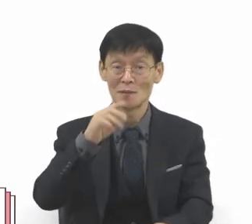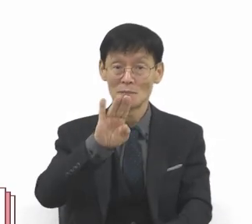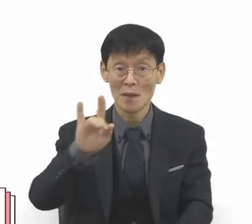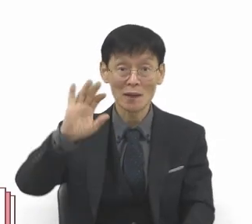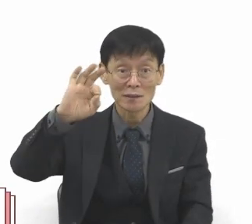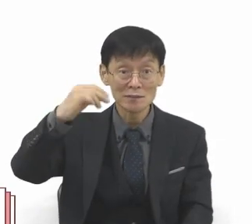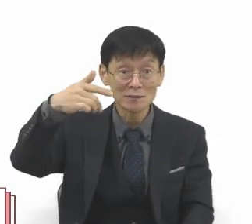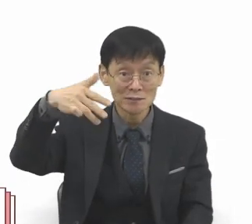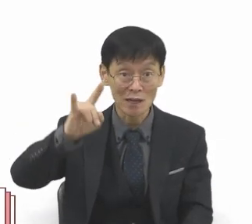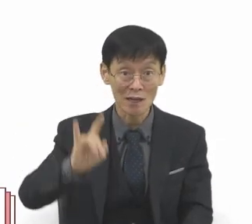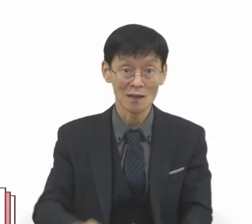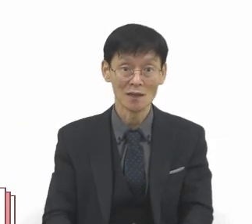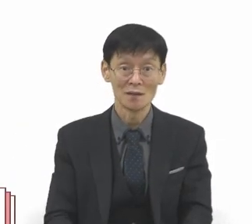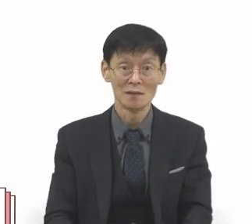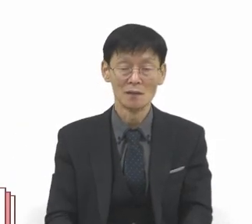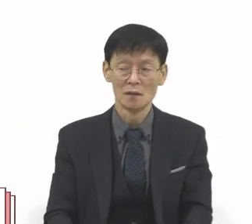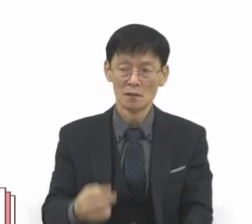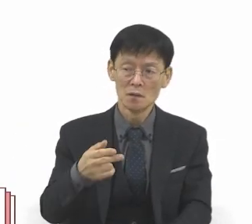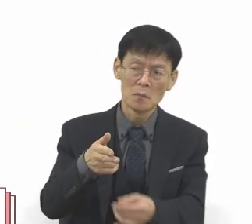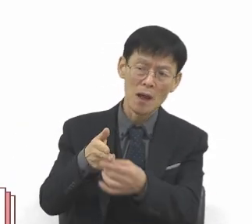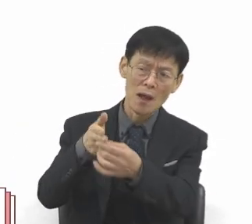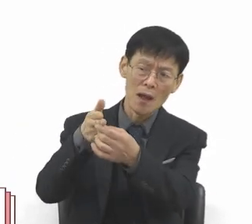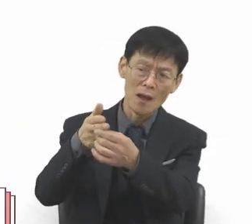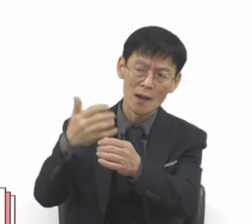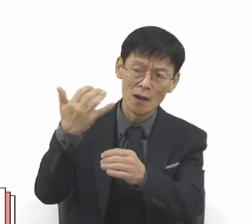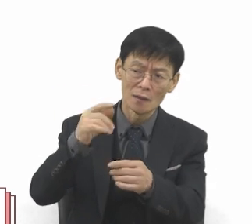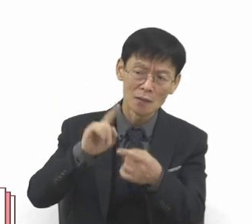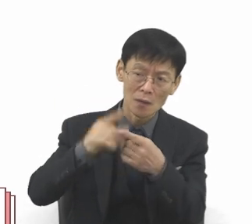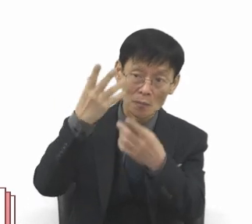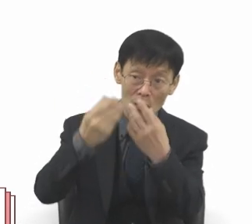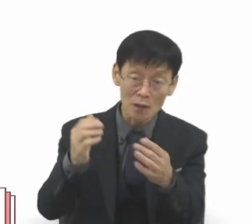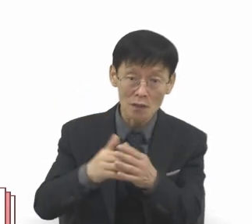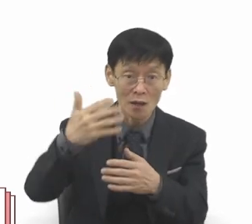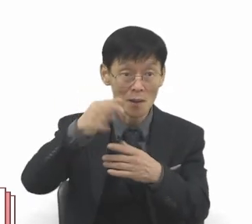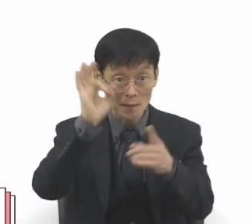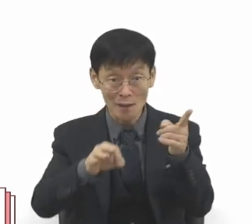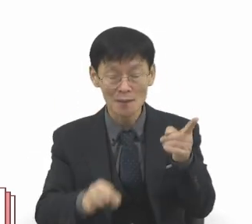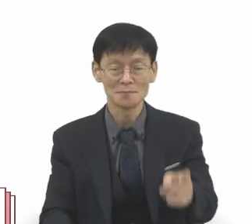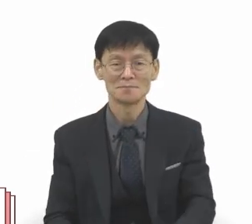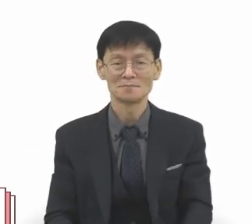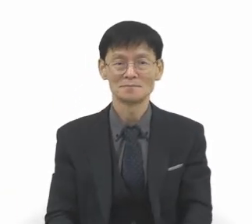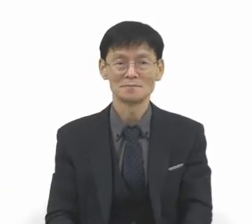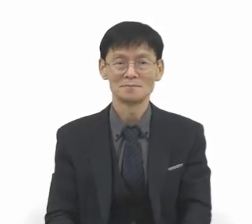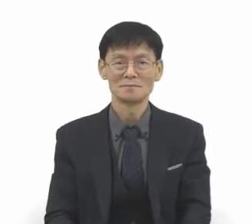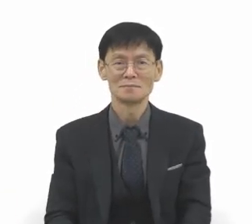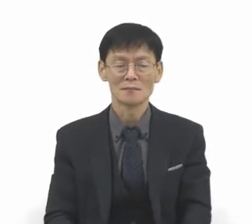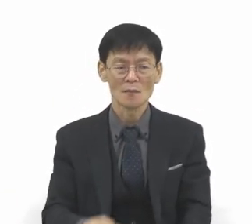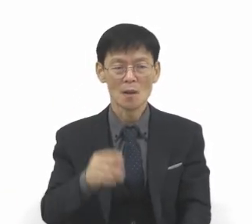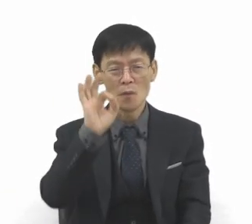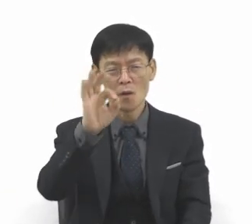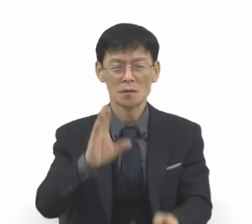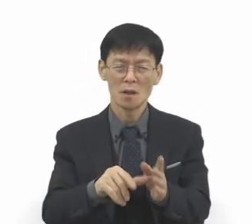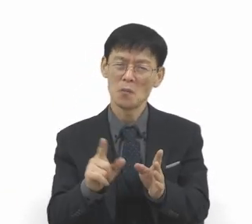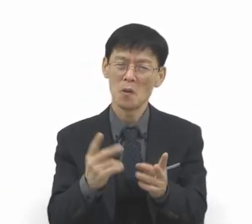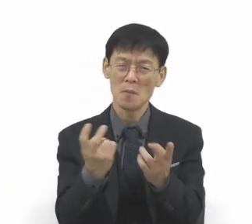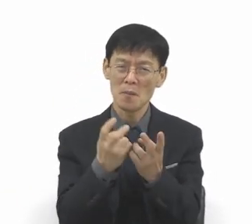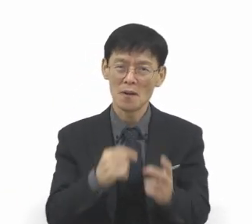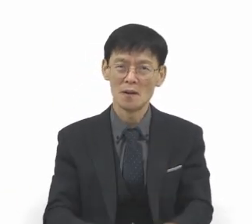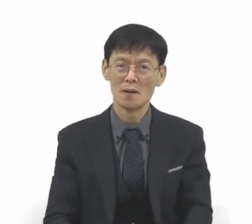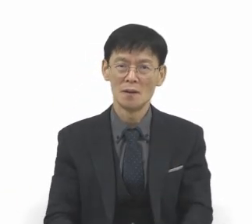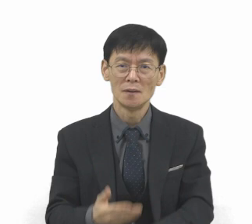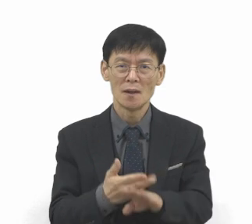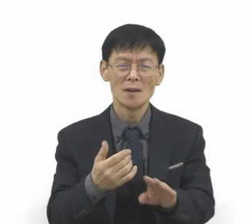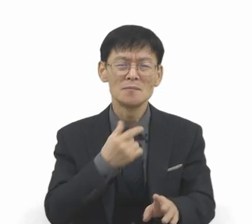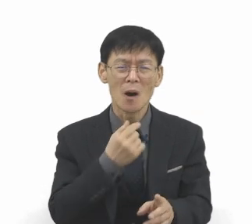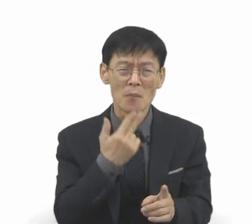백은채 노무사입니다. 눈으로 느끼는 성희롱의 사례들을 영상으로 보셨는데요. 눈으로 느끼는 성희롱이란